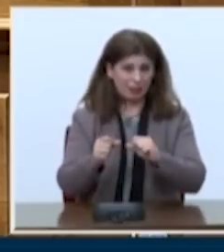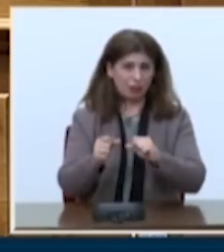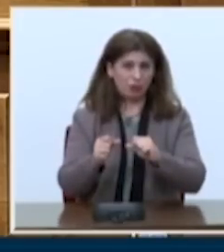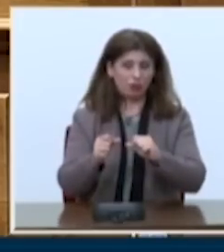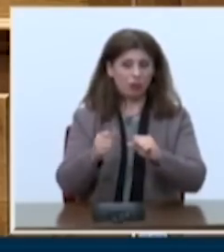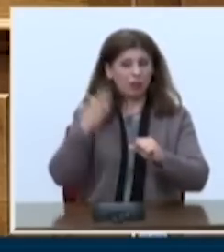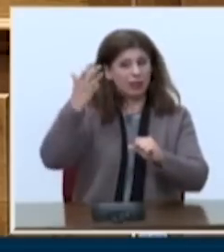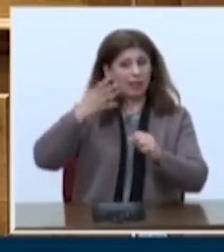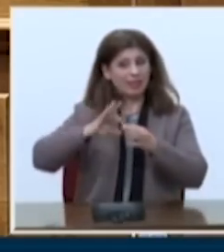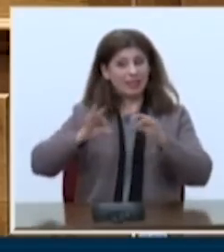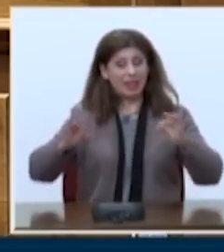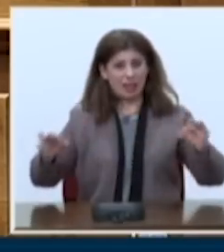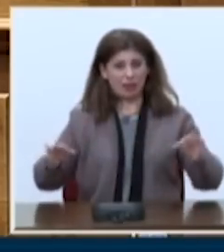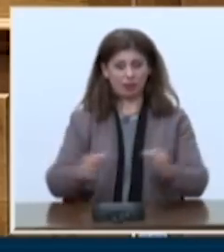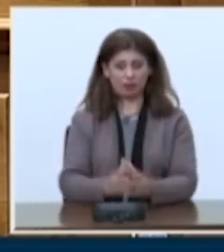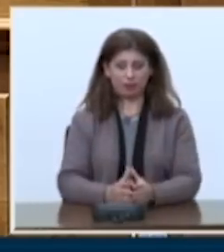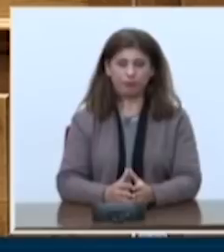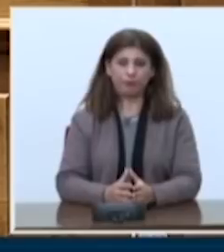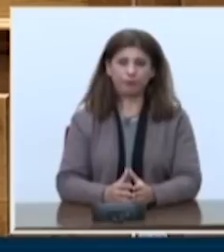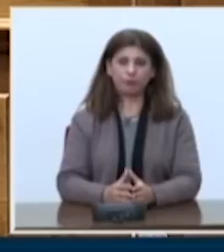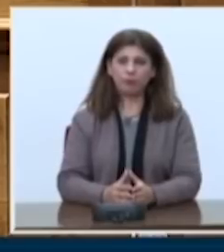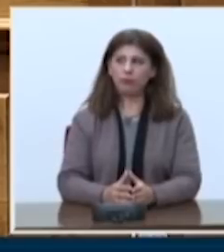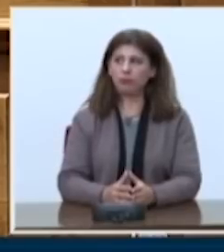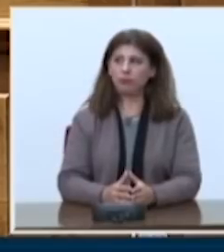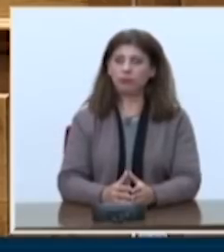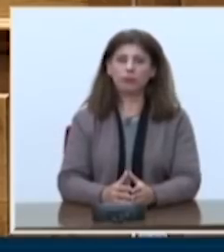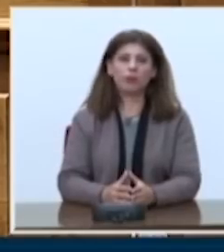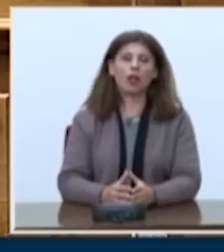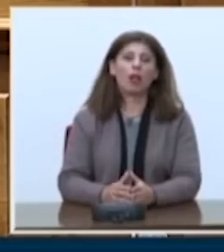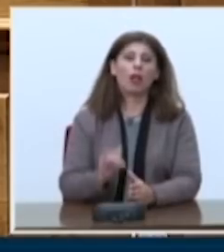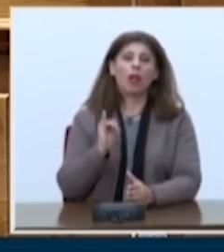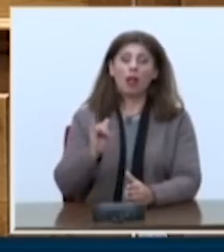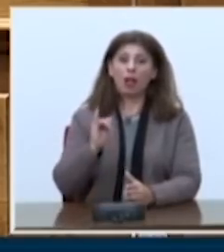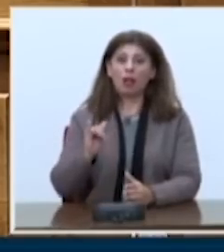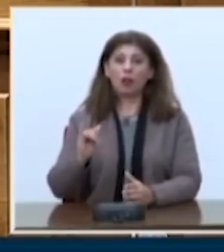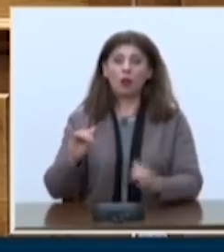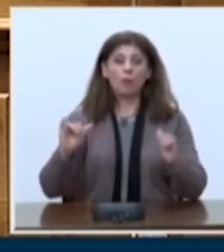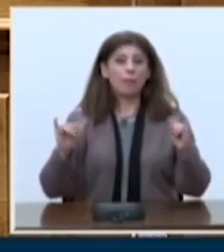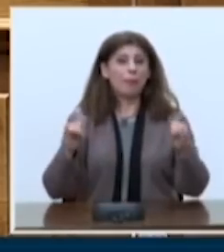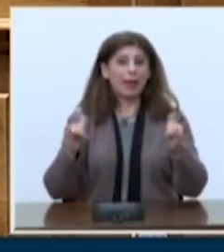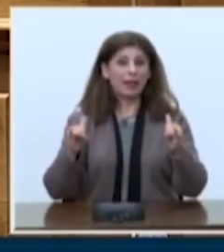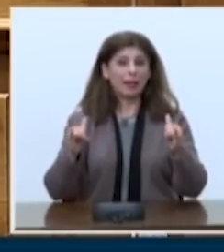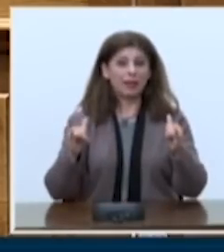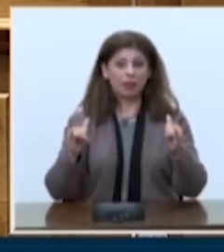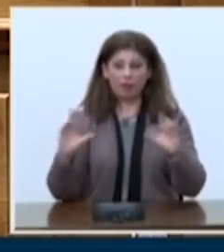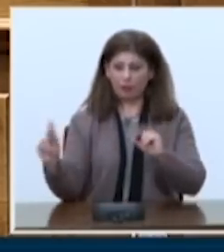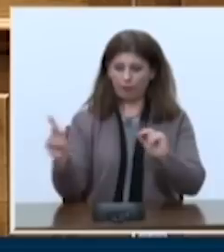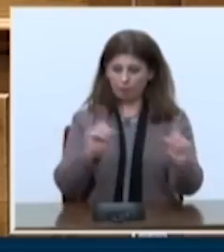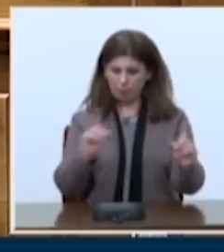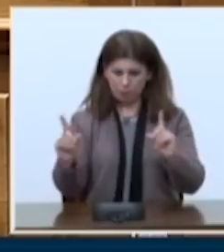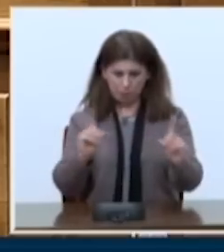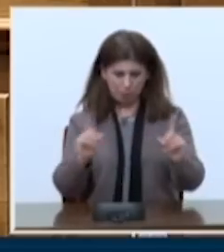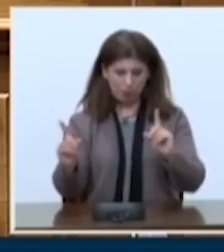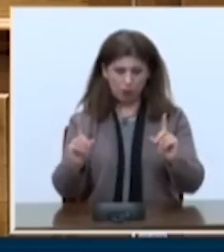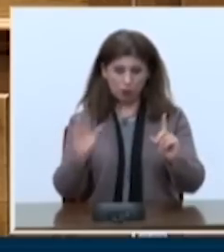σεναρίων. Μέχρι και βιντεοπαιγνίδια προσομοίωσης υπάρχουν πλέον στη Δύση, όπου μέσα στους στόχους της